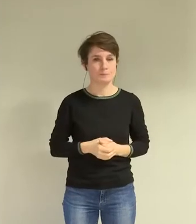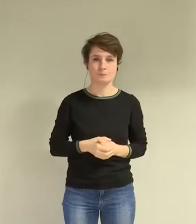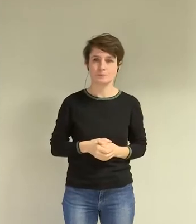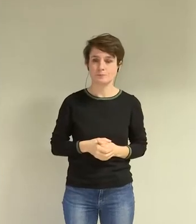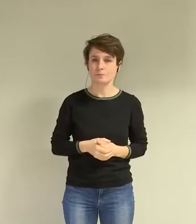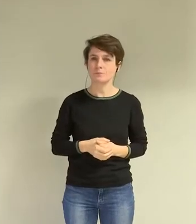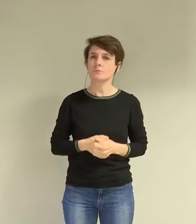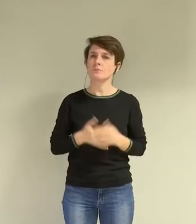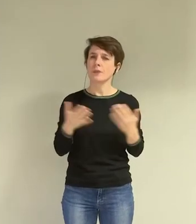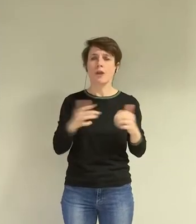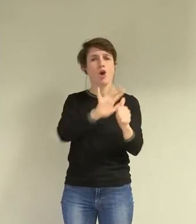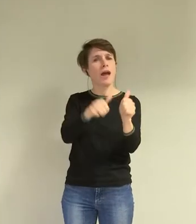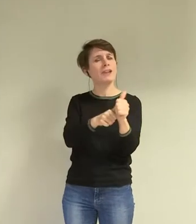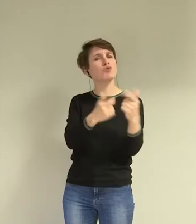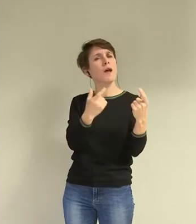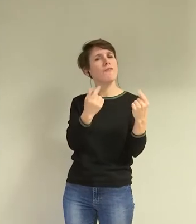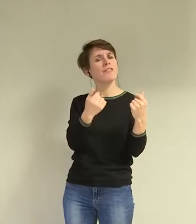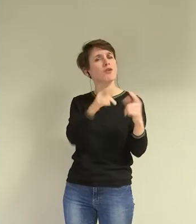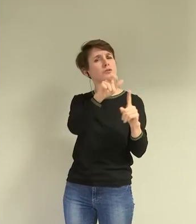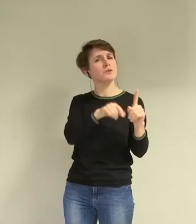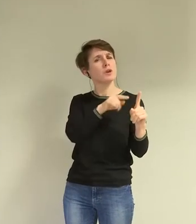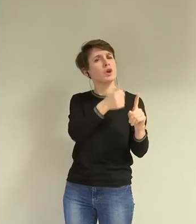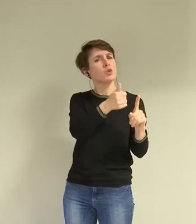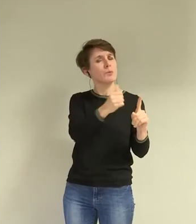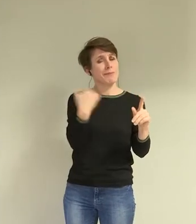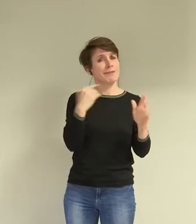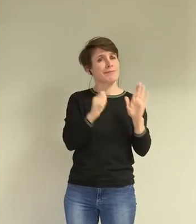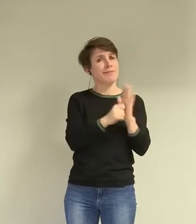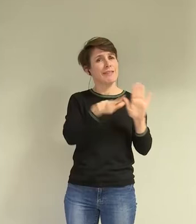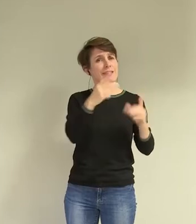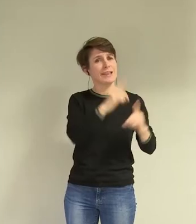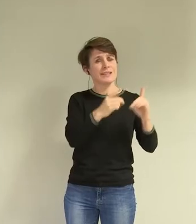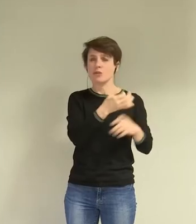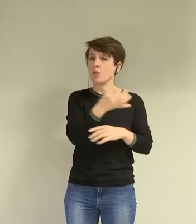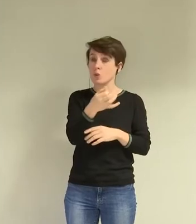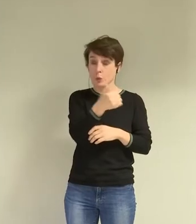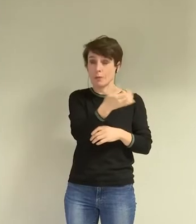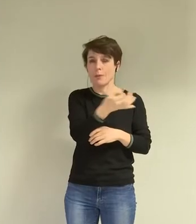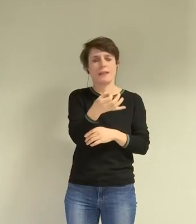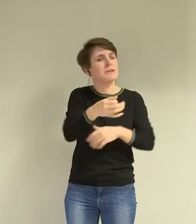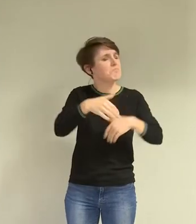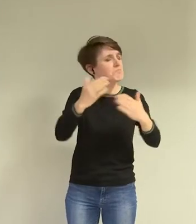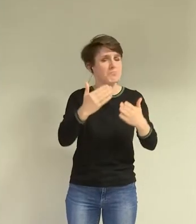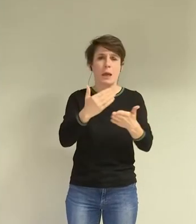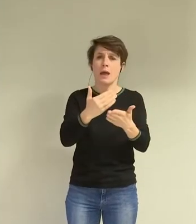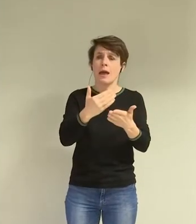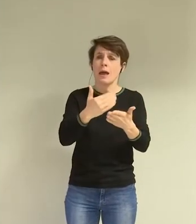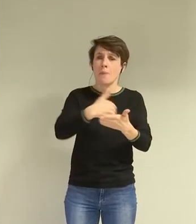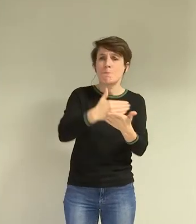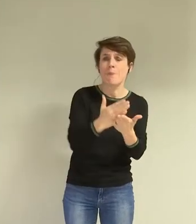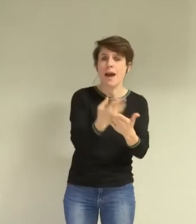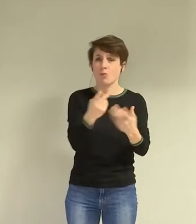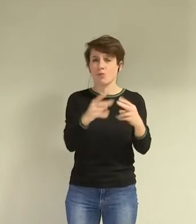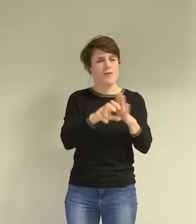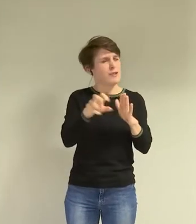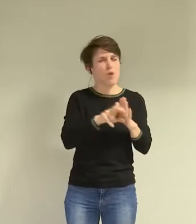les propos de votre adjoint aux finances qui nous indiquait le 13 décembre dernier que quoi qu'il arrive les parts détenues par la ville de grenoble seraient vendus